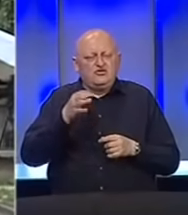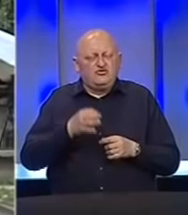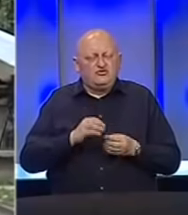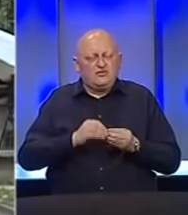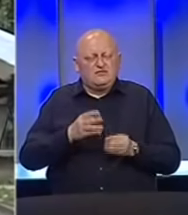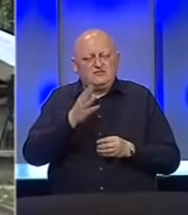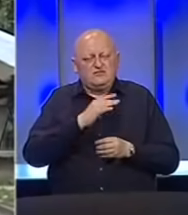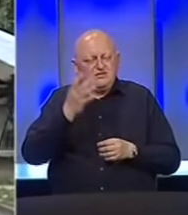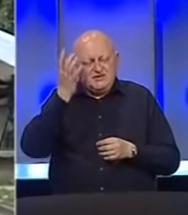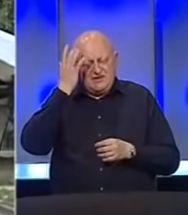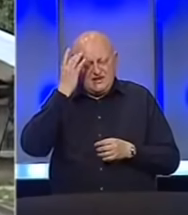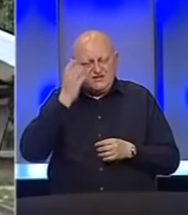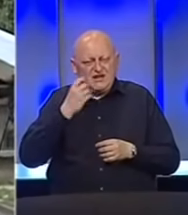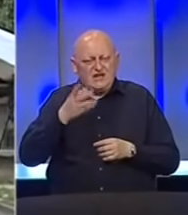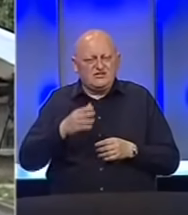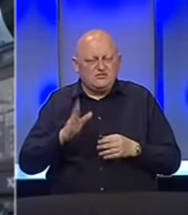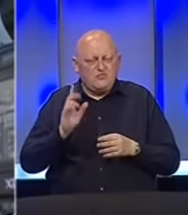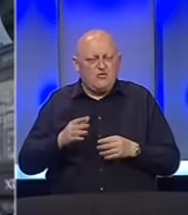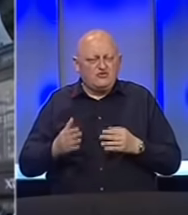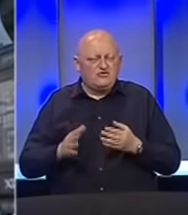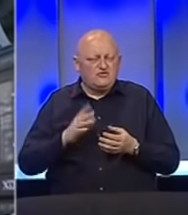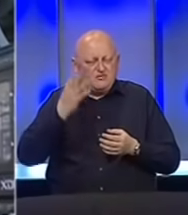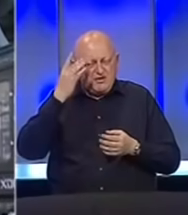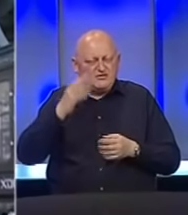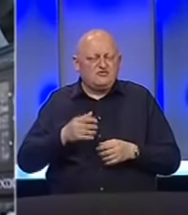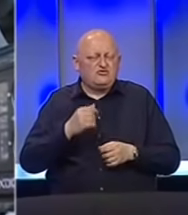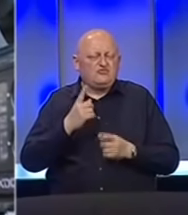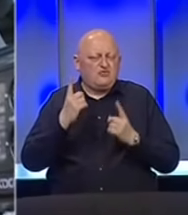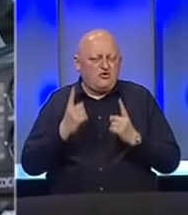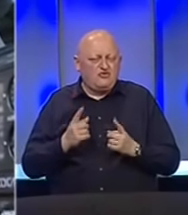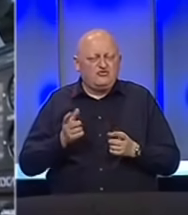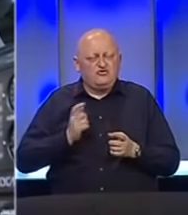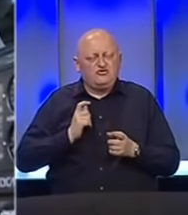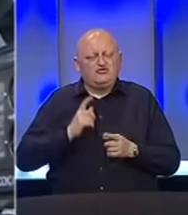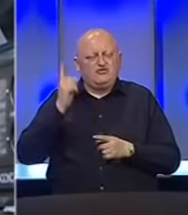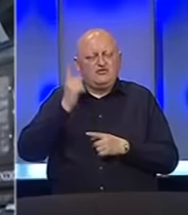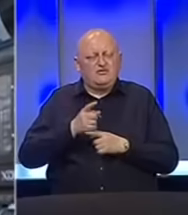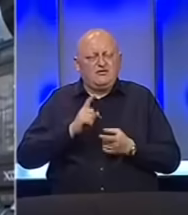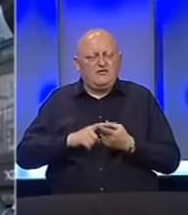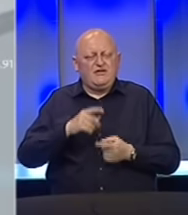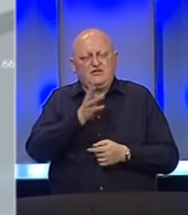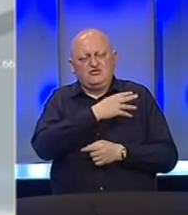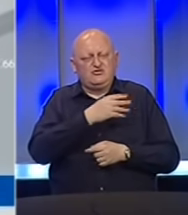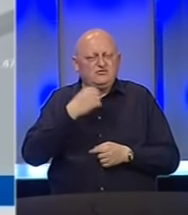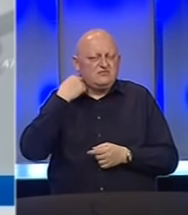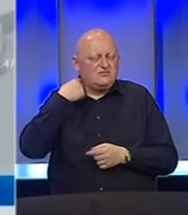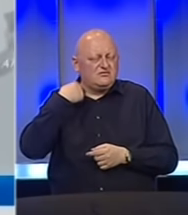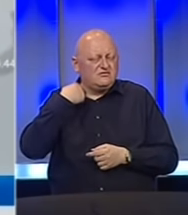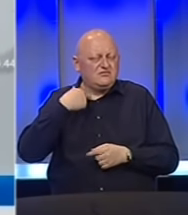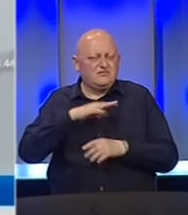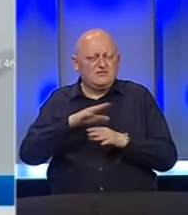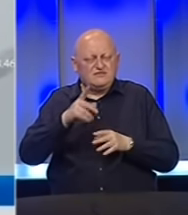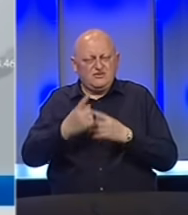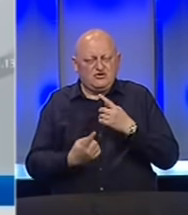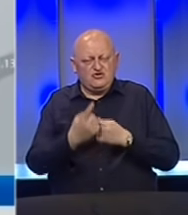kriznog stožera ne znaju kada će se one opet moći bezbrižno održavati. Čekaju, kažu, odluke federalnog stožera. Svi oni događaji koji se